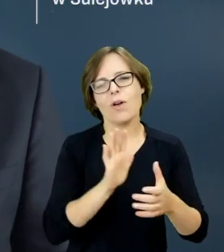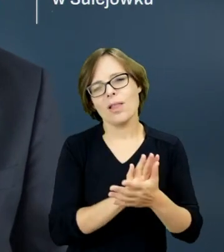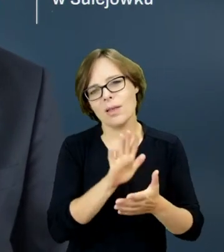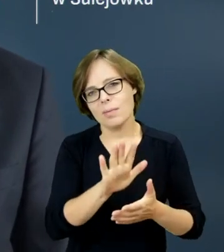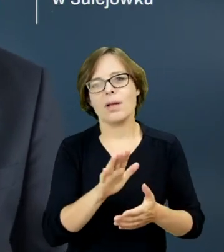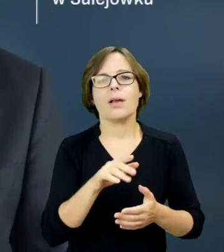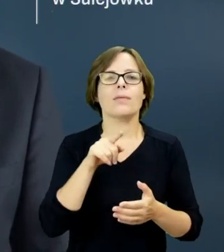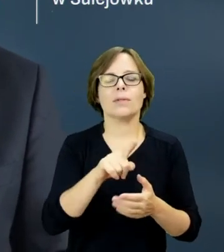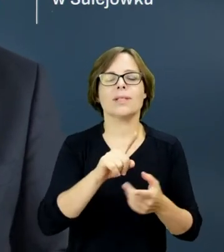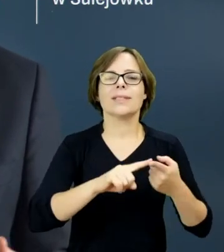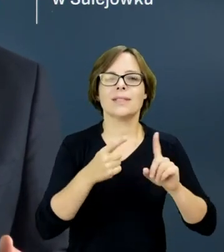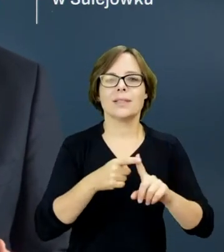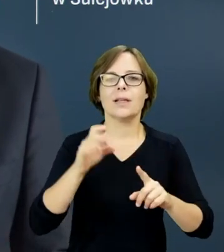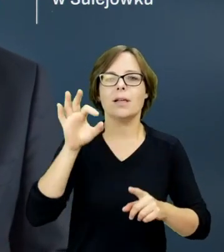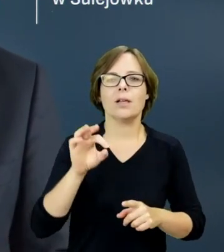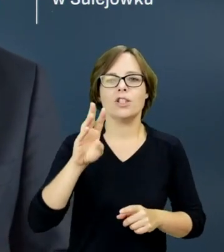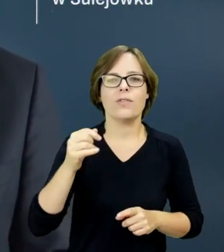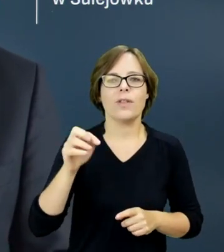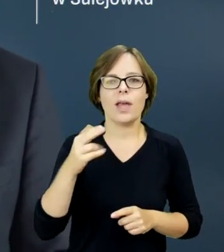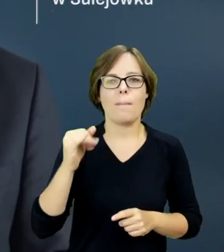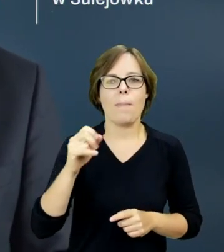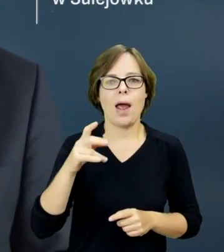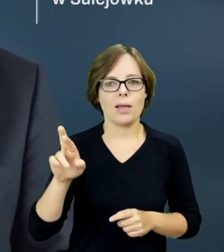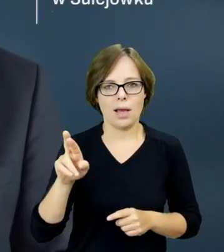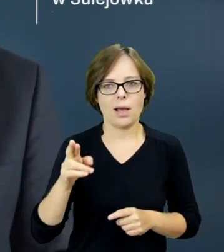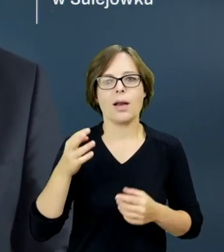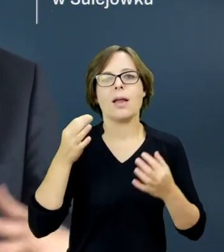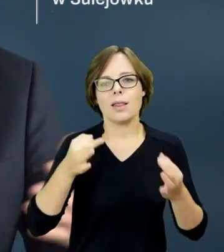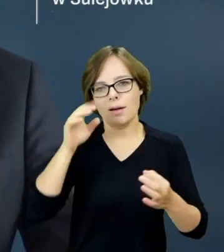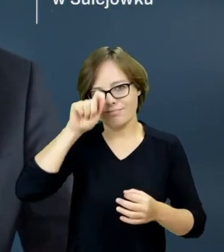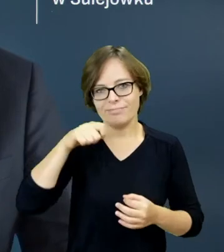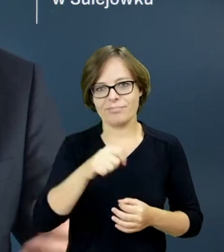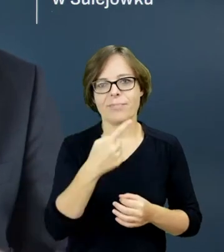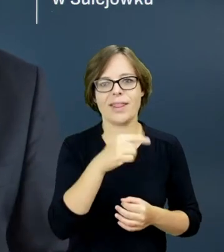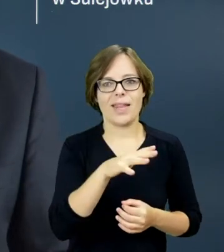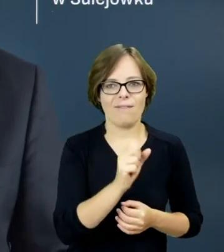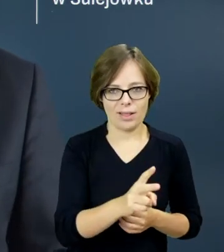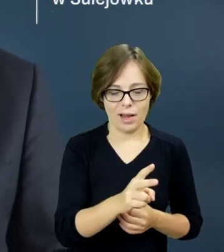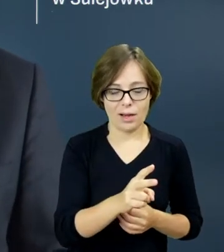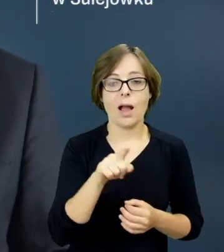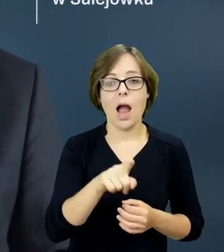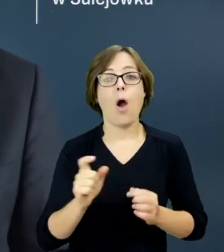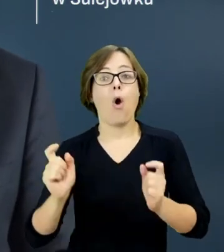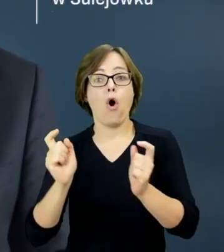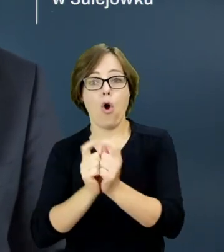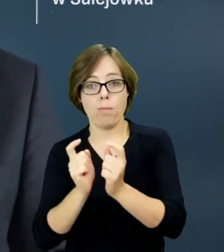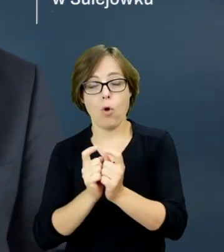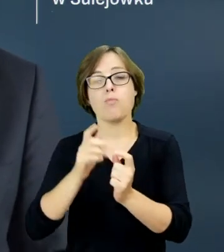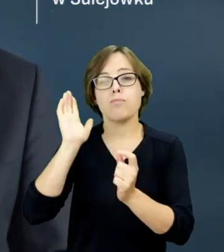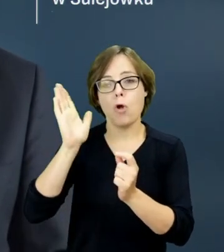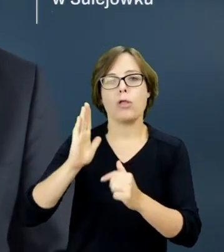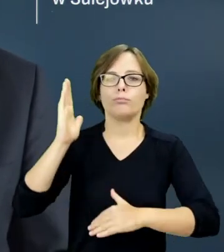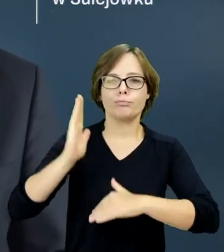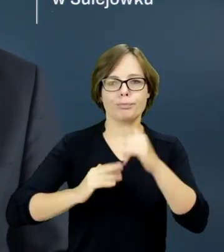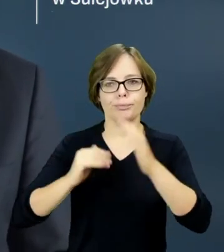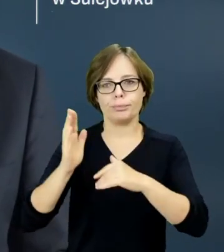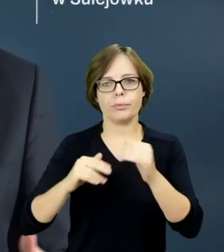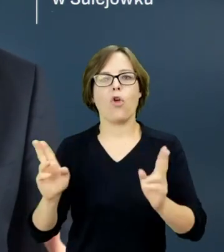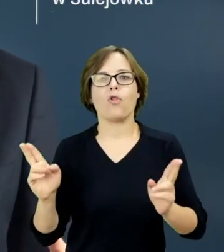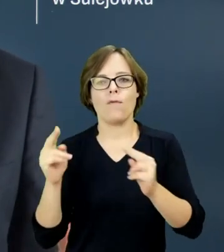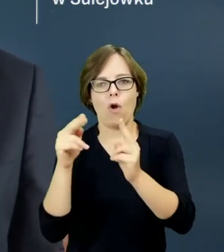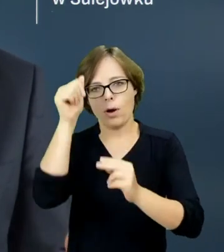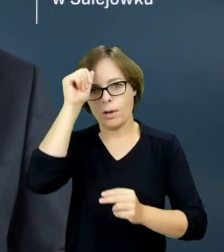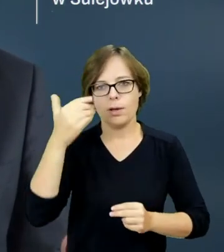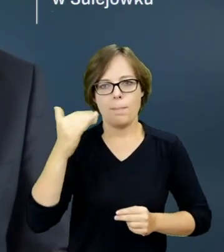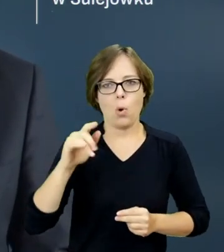Świdermajer, który obecnie jest nazywany drewniakiem, a obok niego powstał później dworek Milusin,